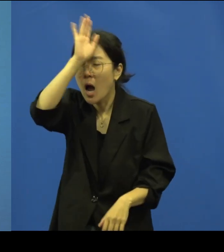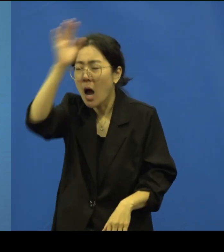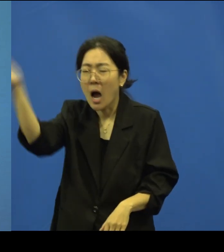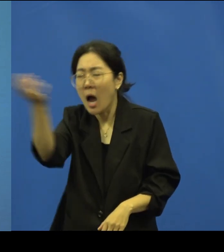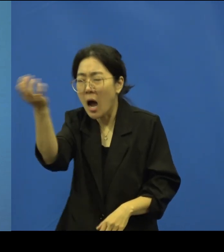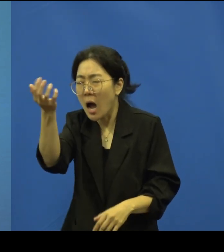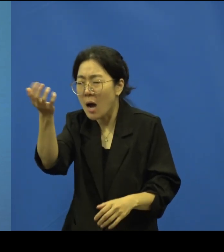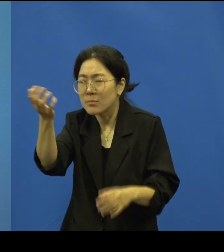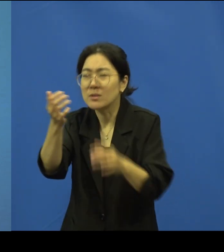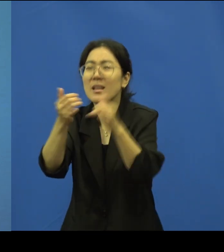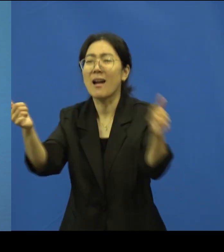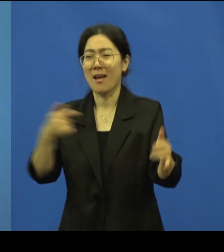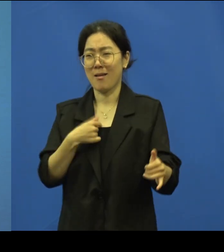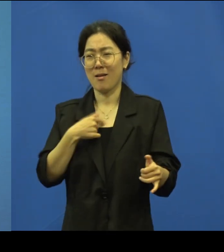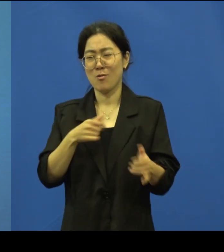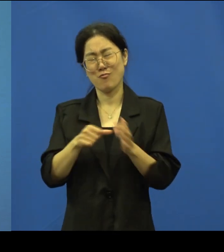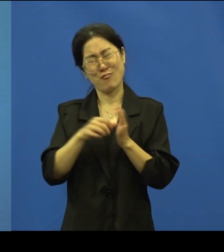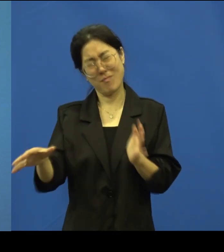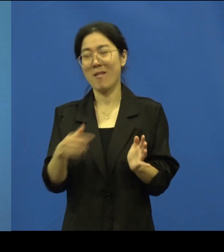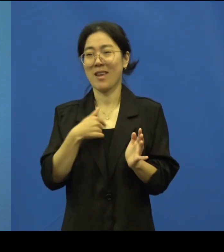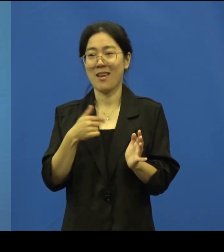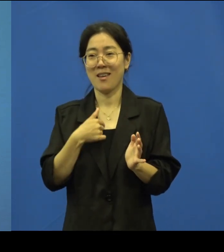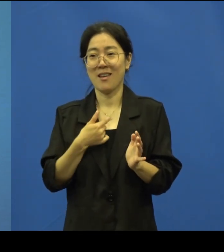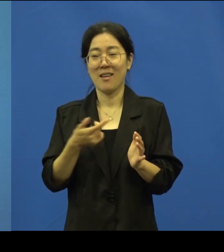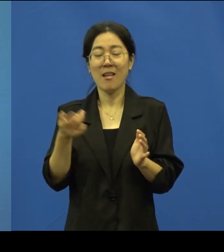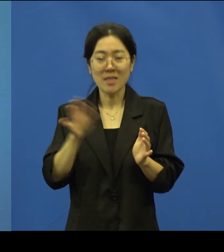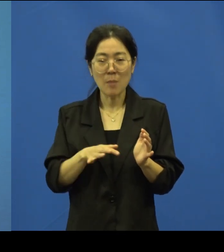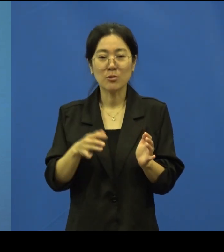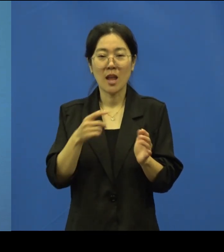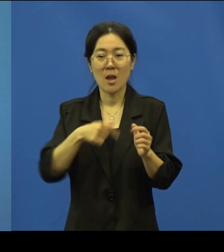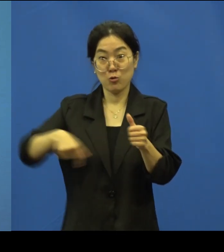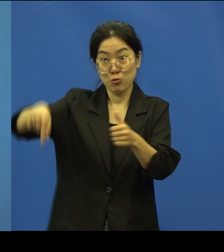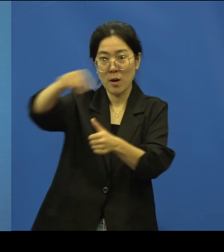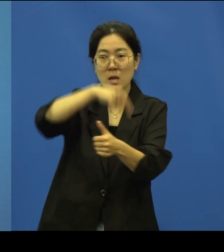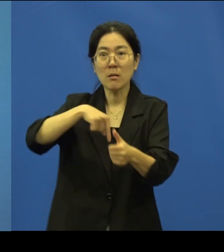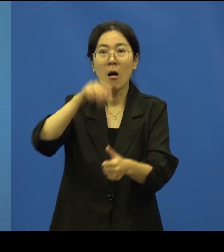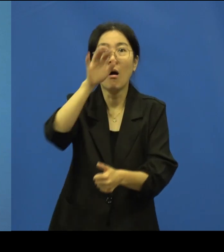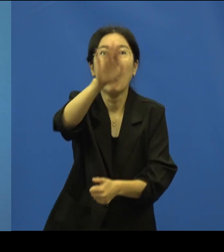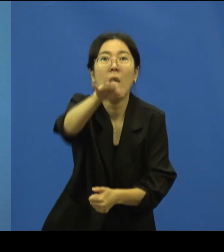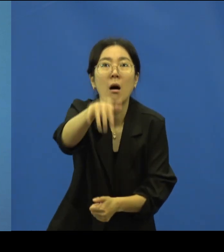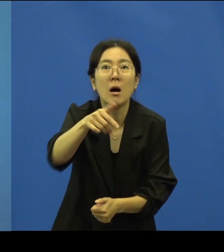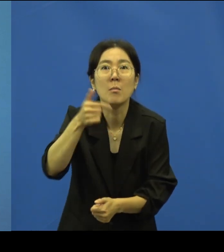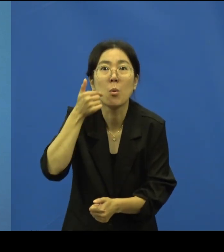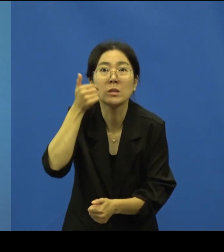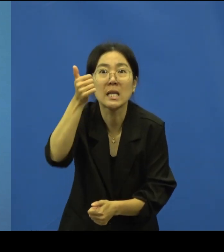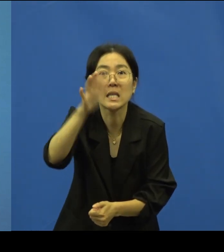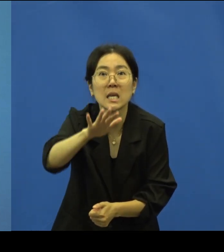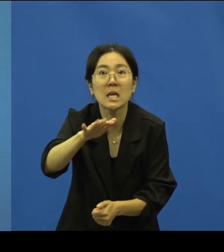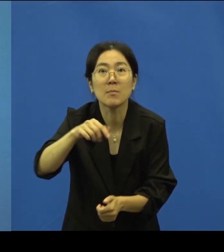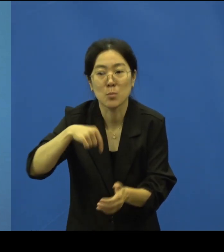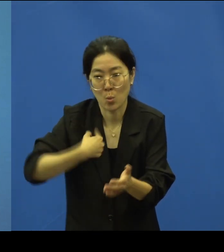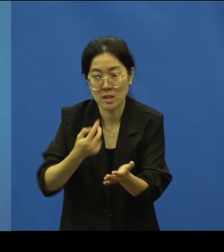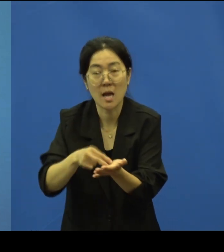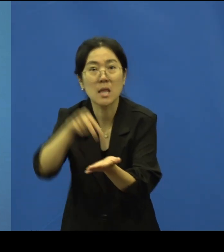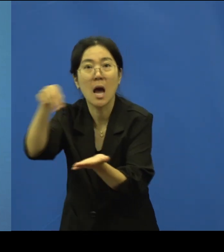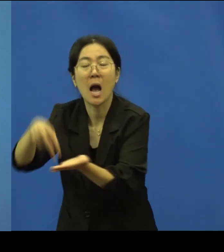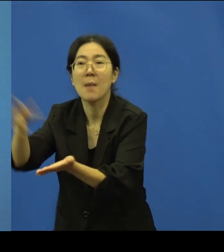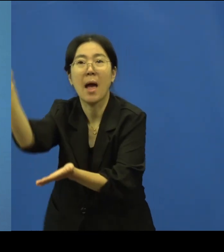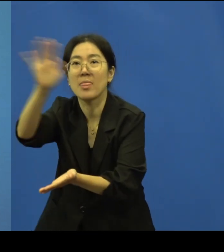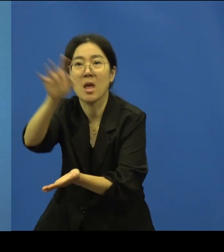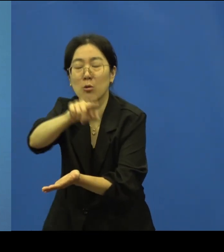그래가지고 제가 교회를 개척한다고 그랬을 때 다 뜯어말렸습니다. 목사님은 교회 개척하면